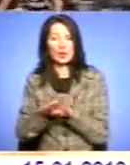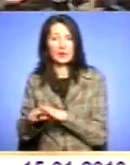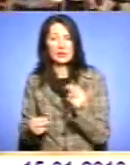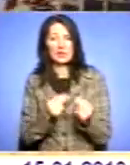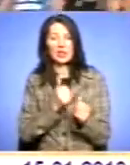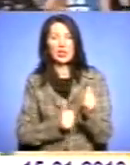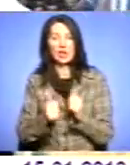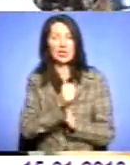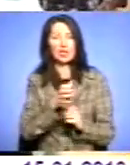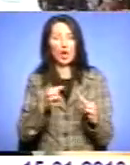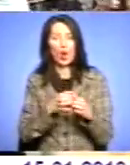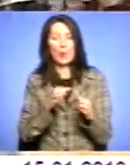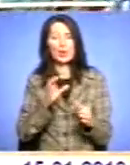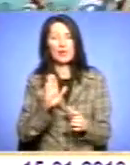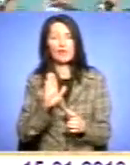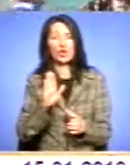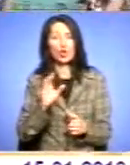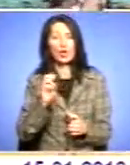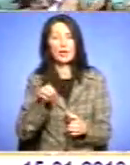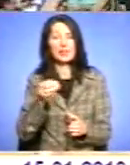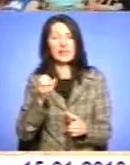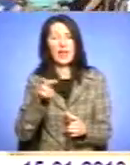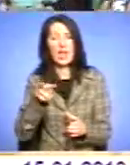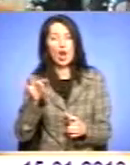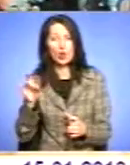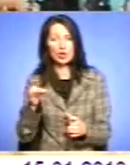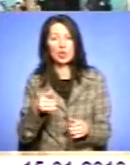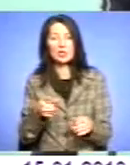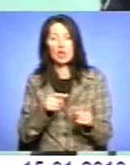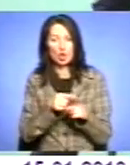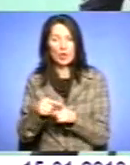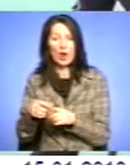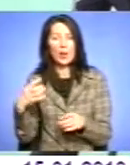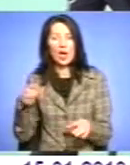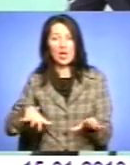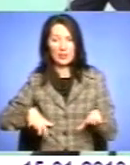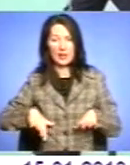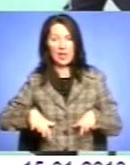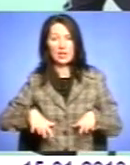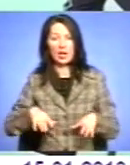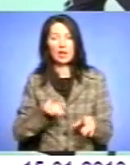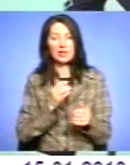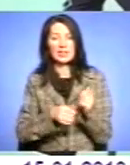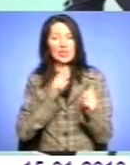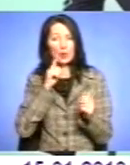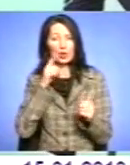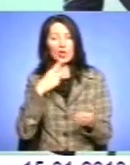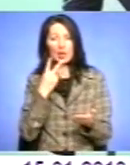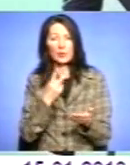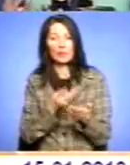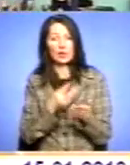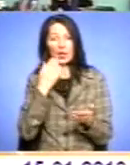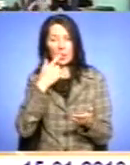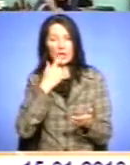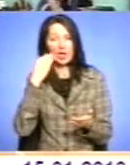команди Вікторія Дельрос. Також, за словами головного тренера, серед молодих волейболісток відзначилася зв'язуюча Ангеліна Бердянська,